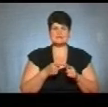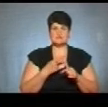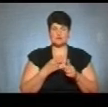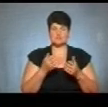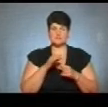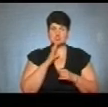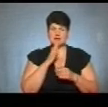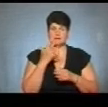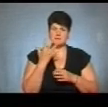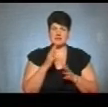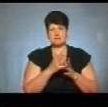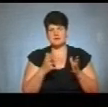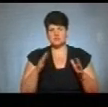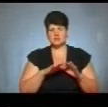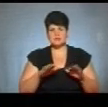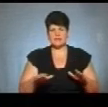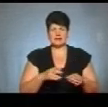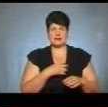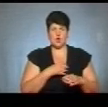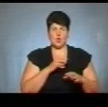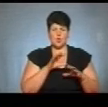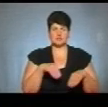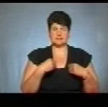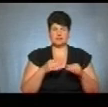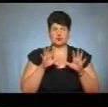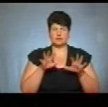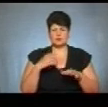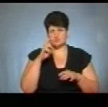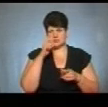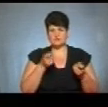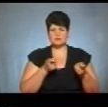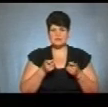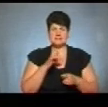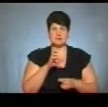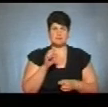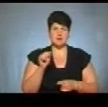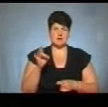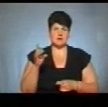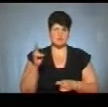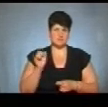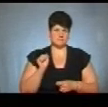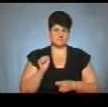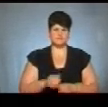яких 5 і більше дітей. Нагороди їм вручив голова обласної державної адміністрації Степан Барна.